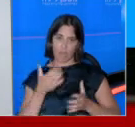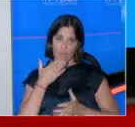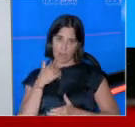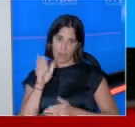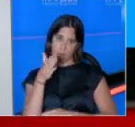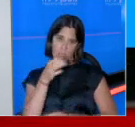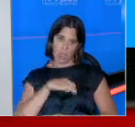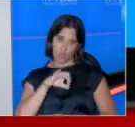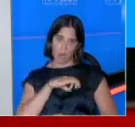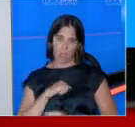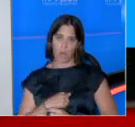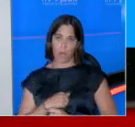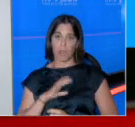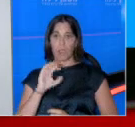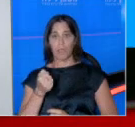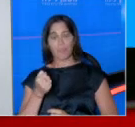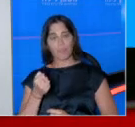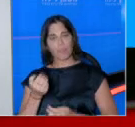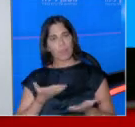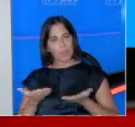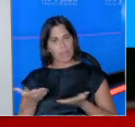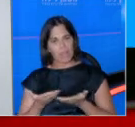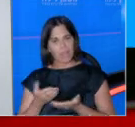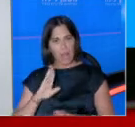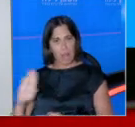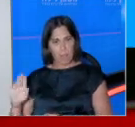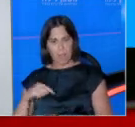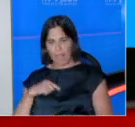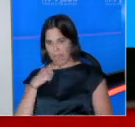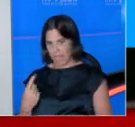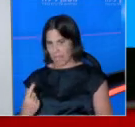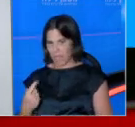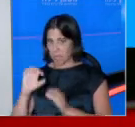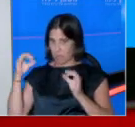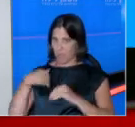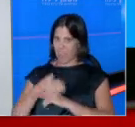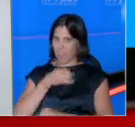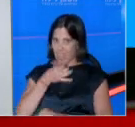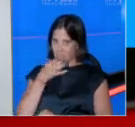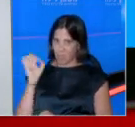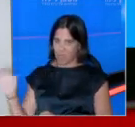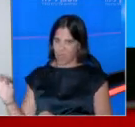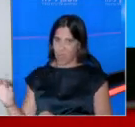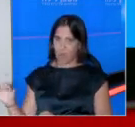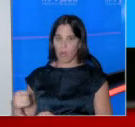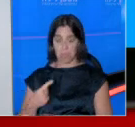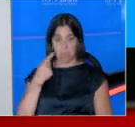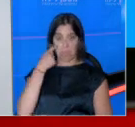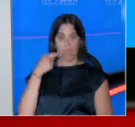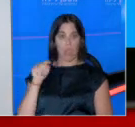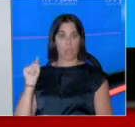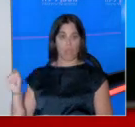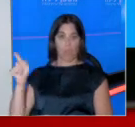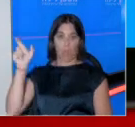ובמדינה שלנו. אז אם אני מתייחסת רגע אחד לבנימין נתניהו, אני אגיד שבמיוחד אחרי הנאום שלו, זה ניכר שזה בן